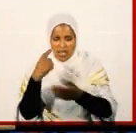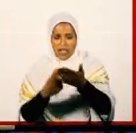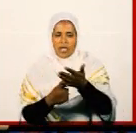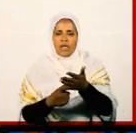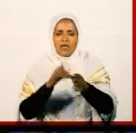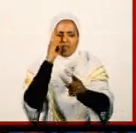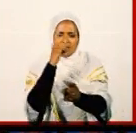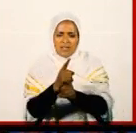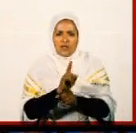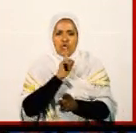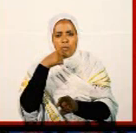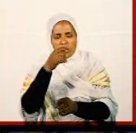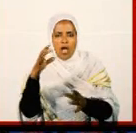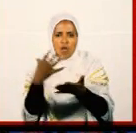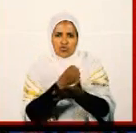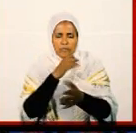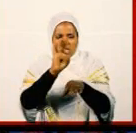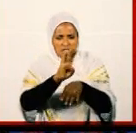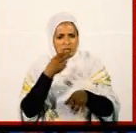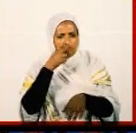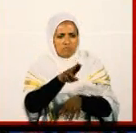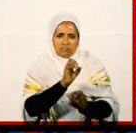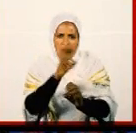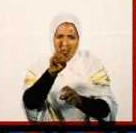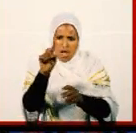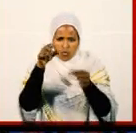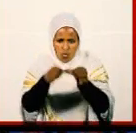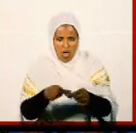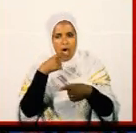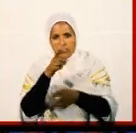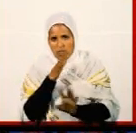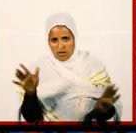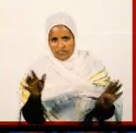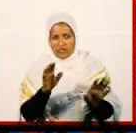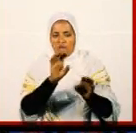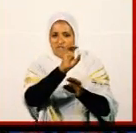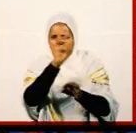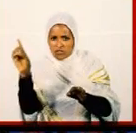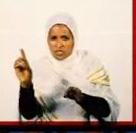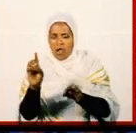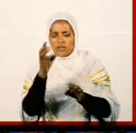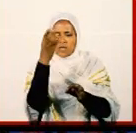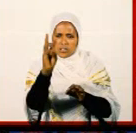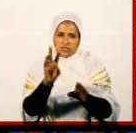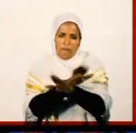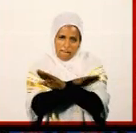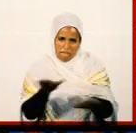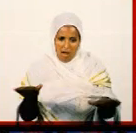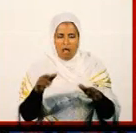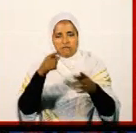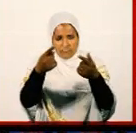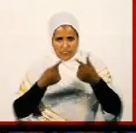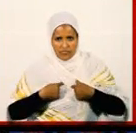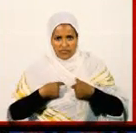ብዬ አልወስደውም። ቤተ ክርስቲያንንም ይህን አትልም። ፋሲካው 16 እንደሆነ አስረግጣ ተነግረን ፍትሐ ነገሥቱን ማየት ነው። አንቀጸ ጾም ላይ